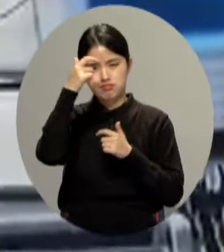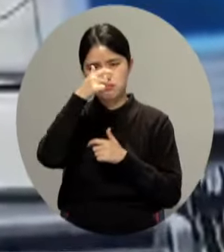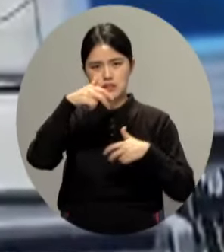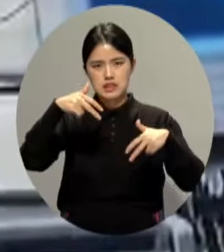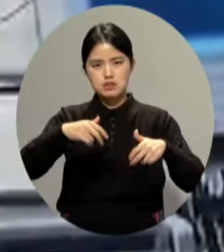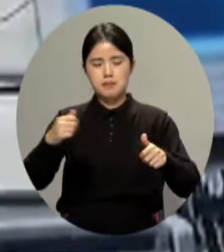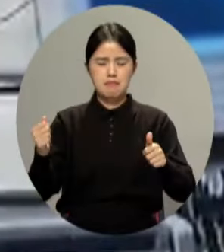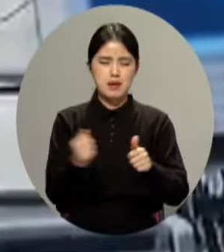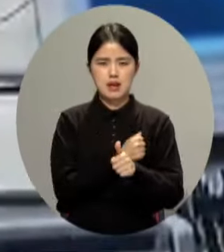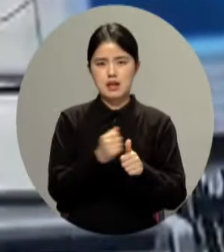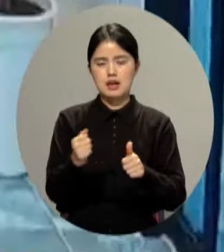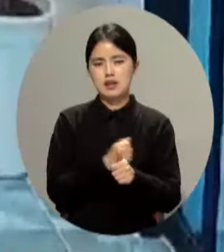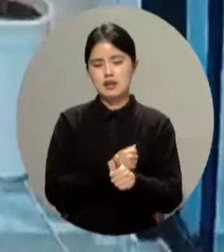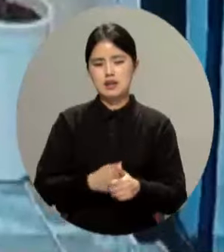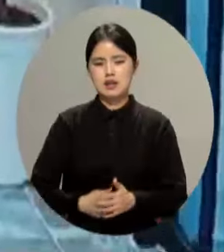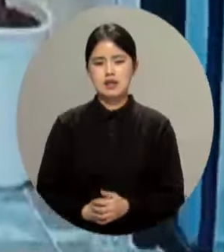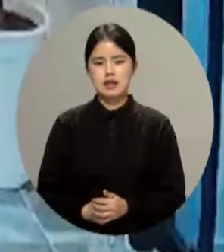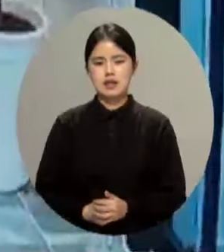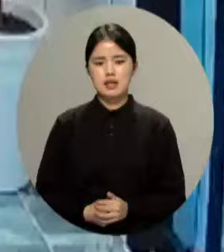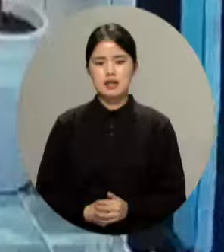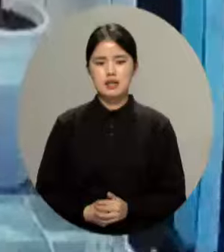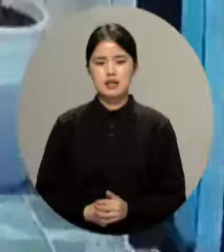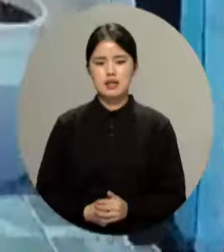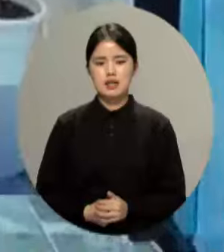폭행한 겁니다